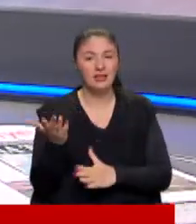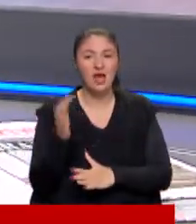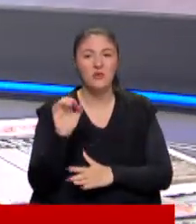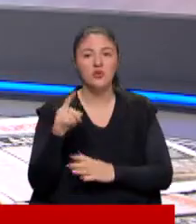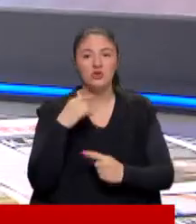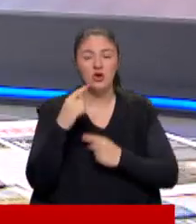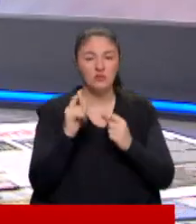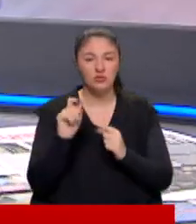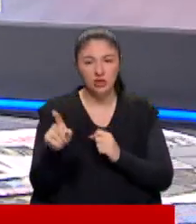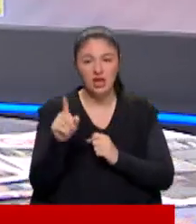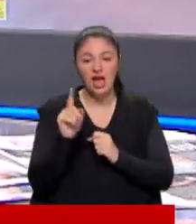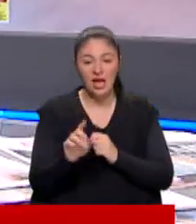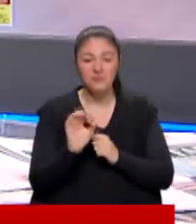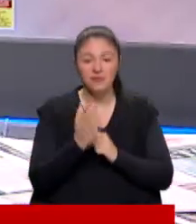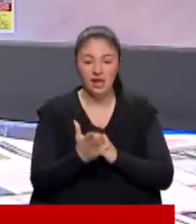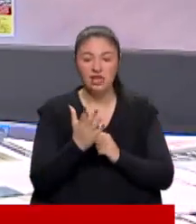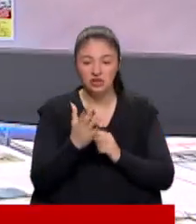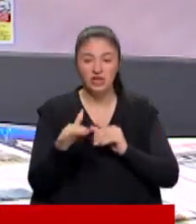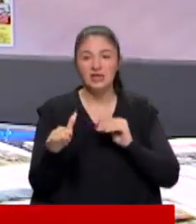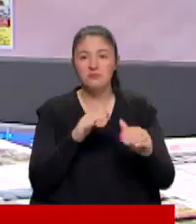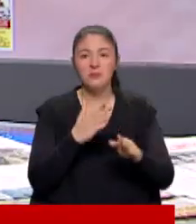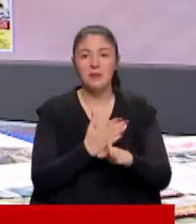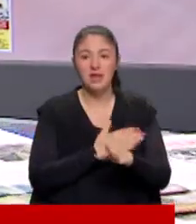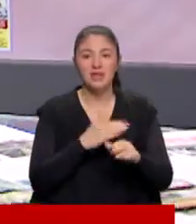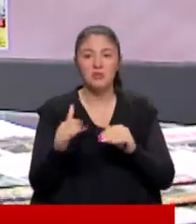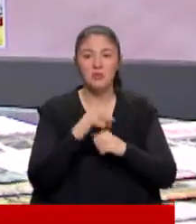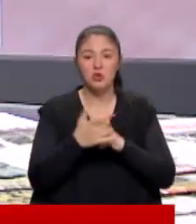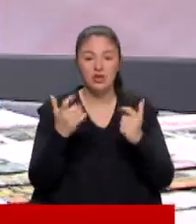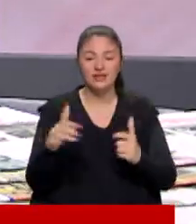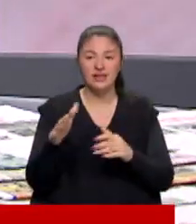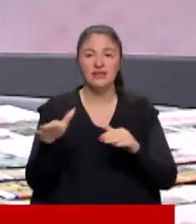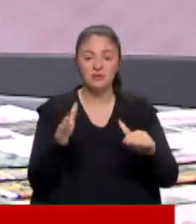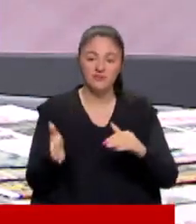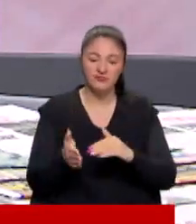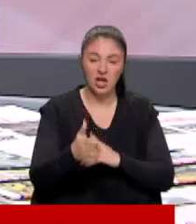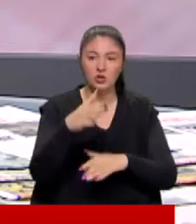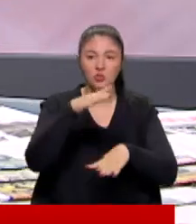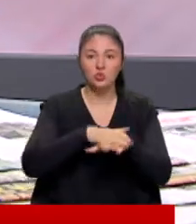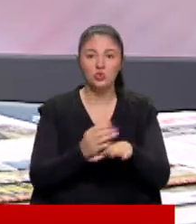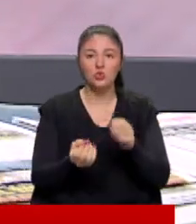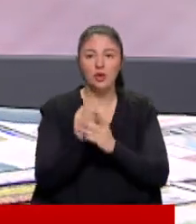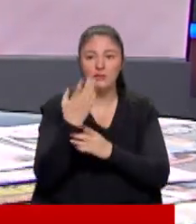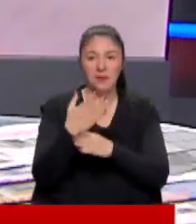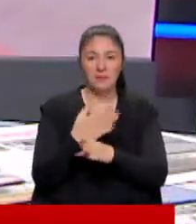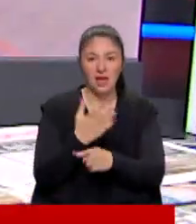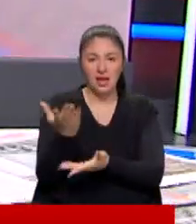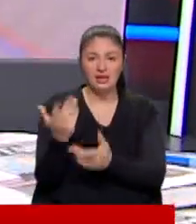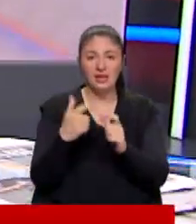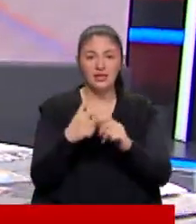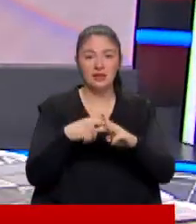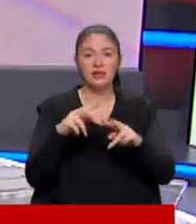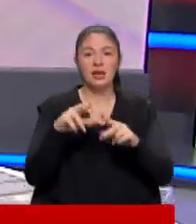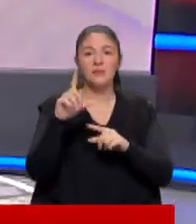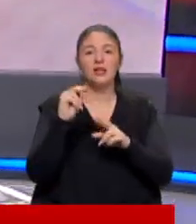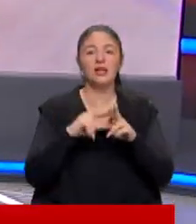Hem bunu konuşacağız hem de işte deprem memleketi, deprem ülkesi. Fay hatlarının üzerine kurulu bir memleket, Gemlik'in